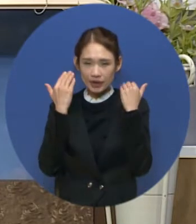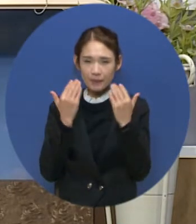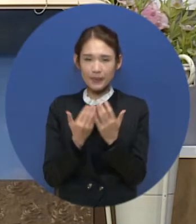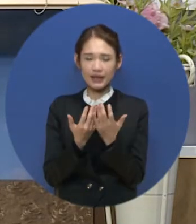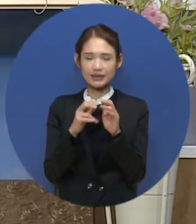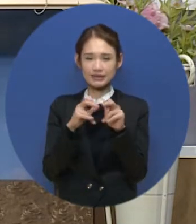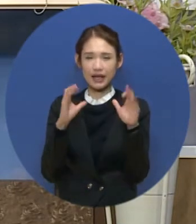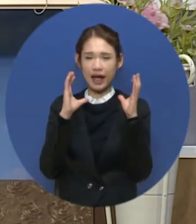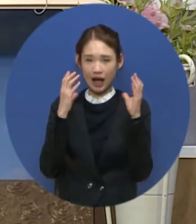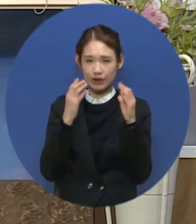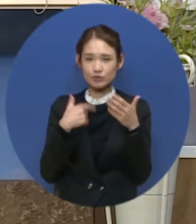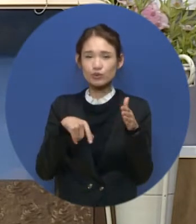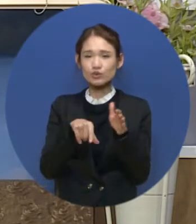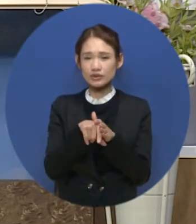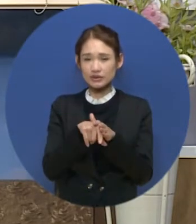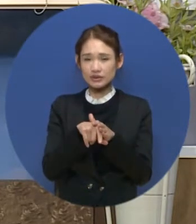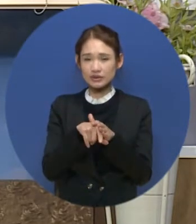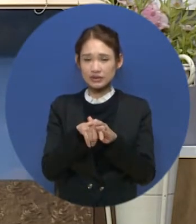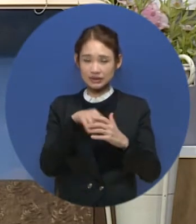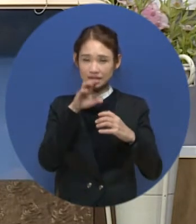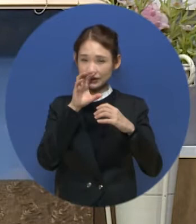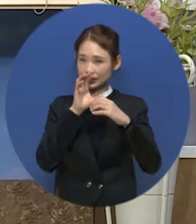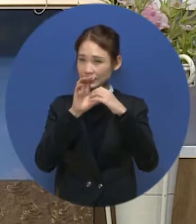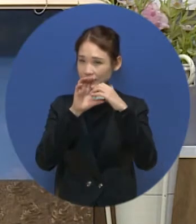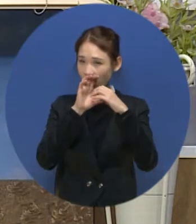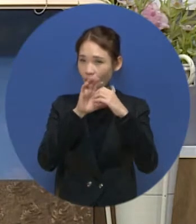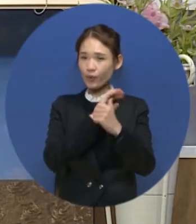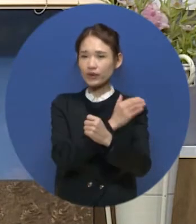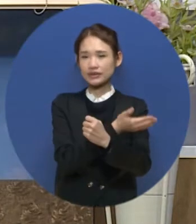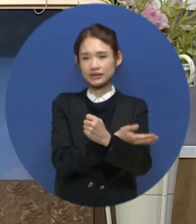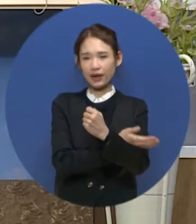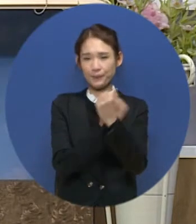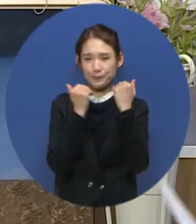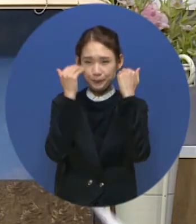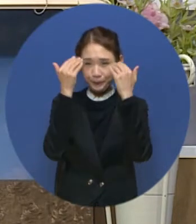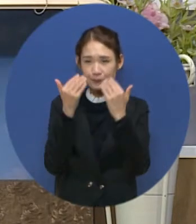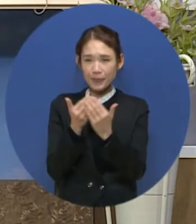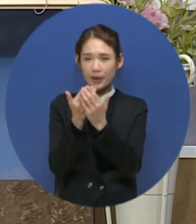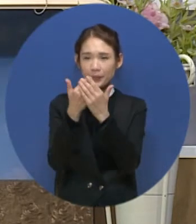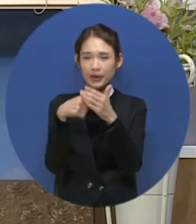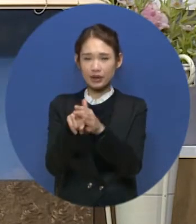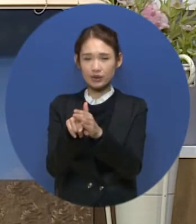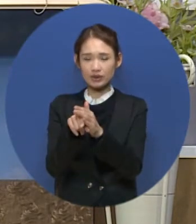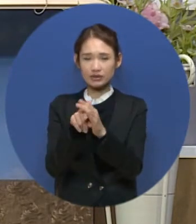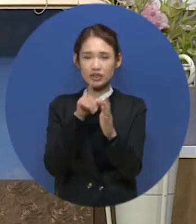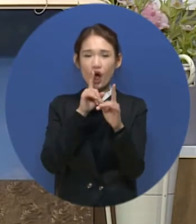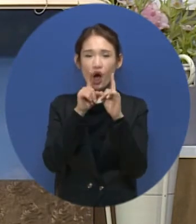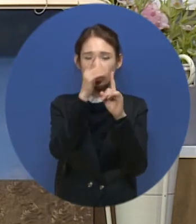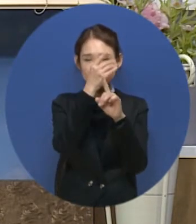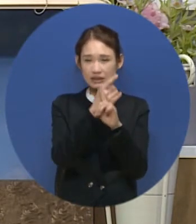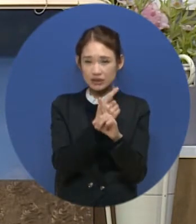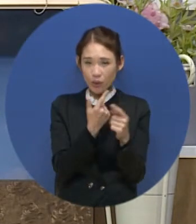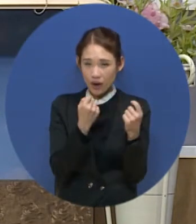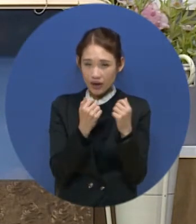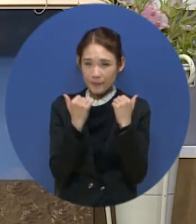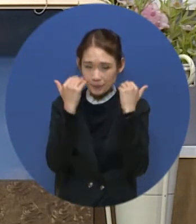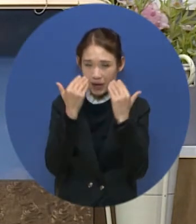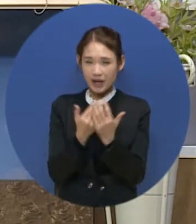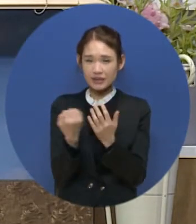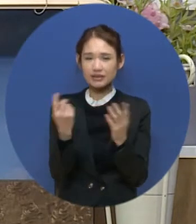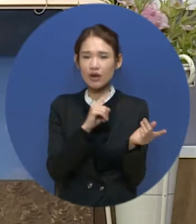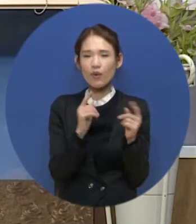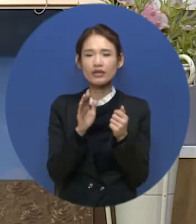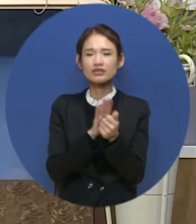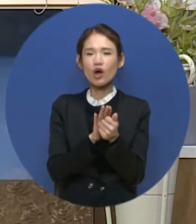발달장애 아동을 위해서 의사소통 능력 향상을 위한 이 언어 치료와 같은 이런 발달 재활